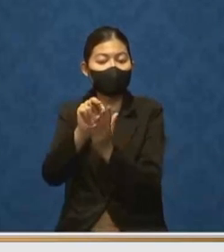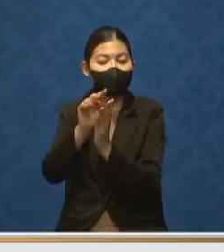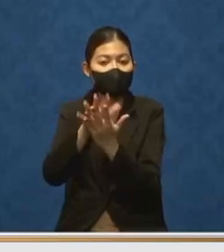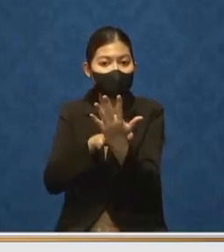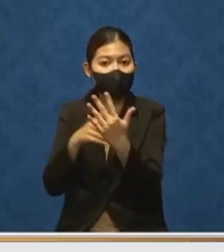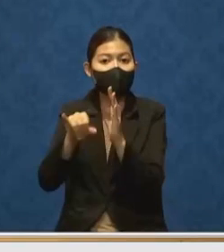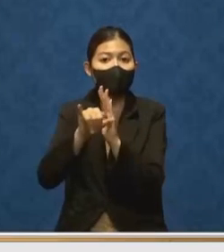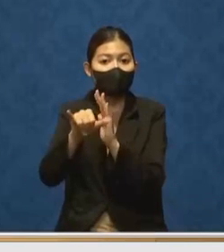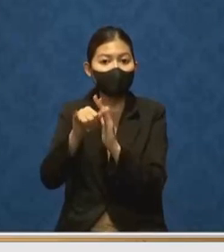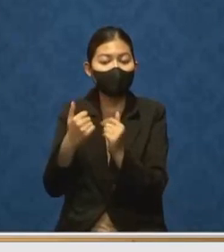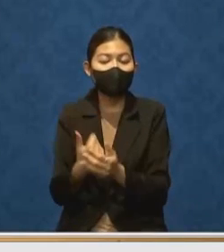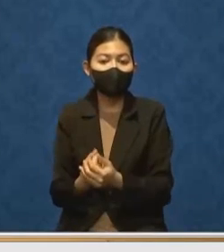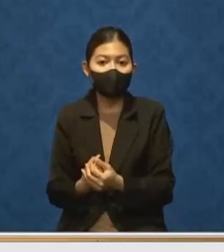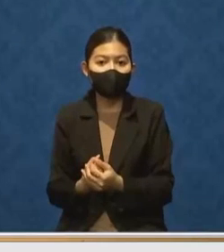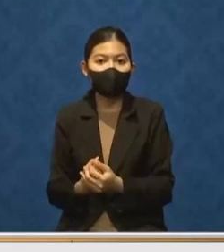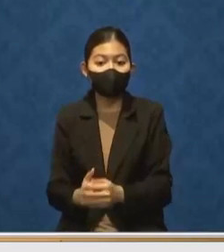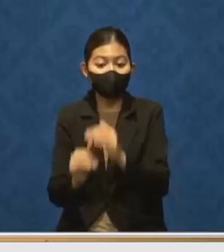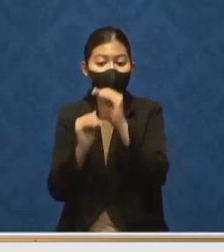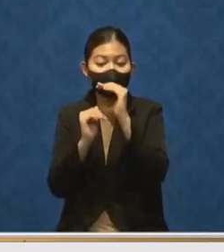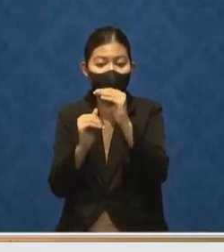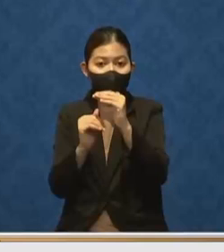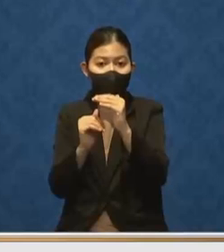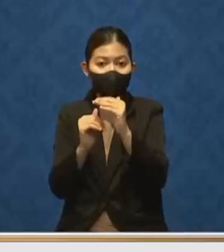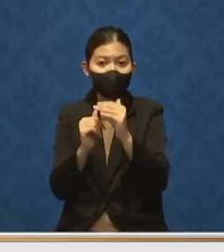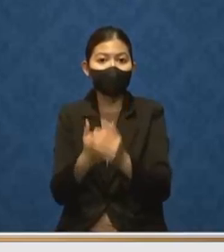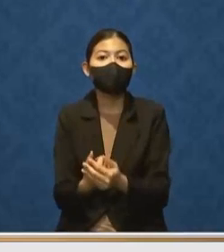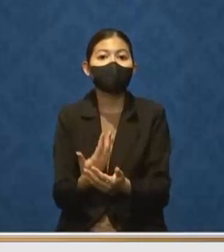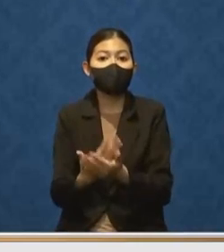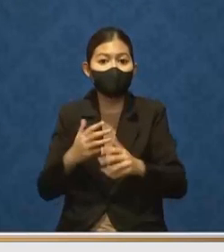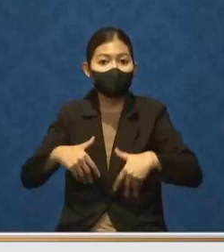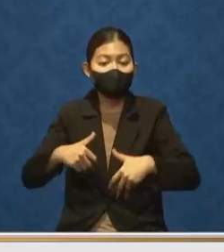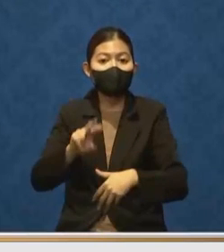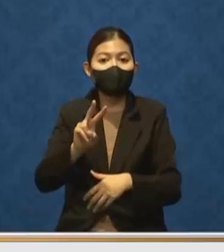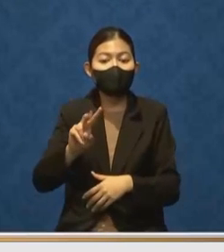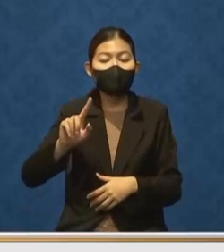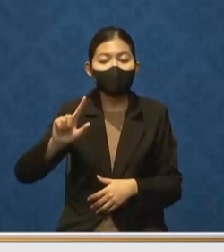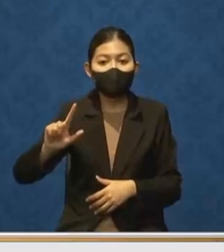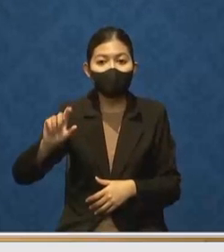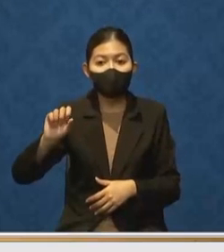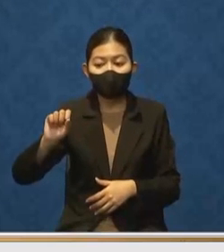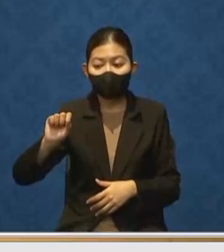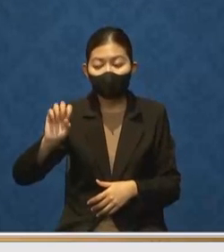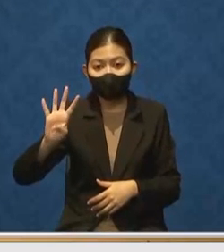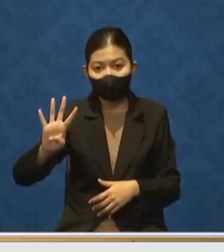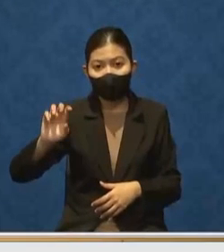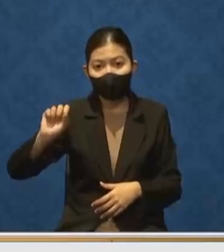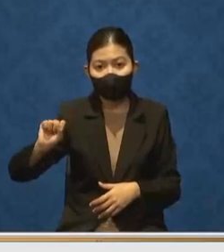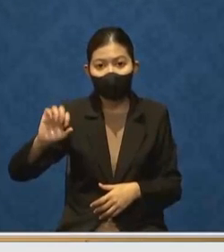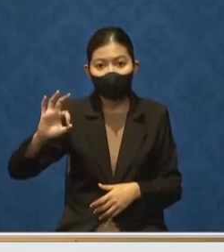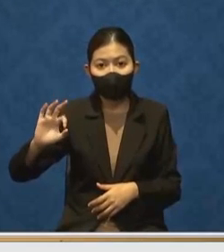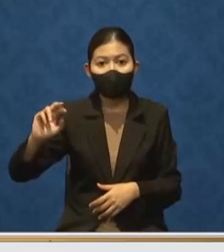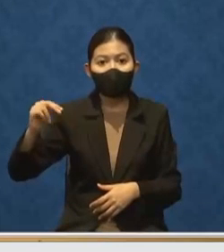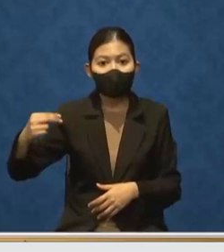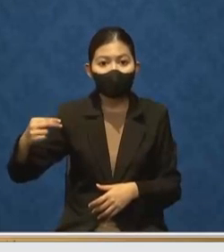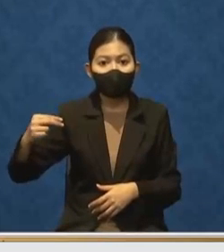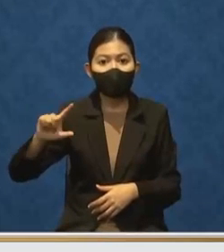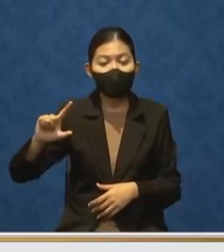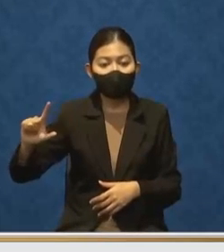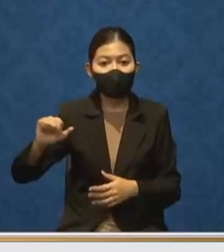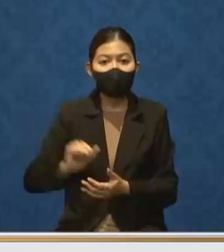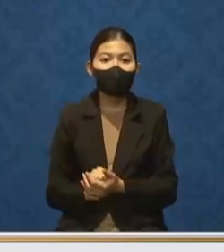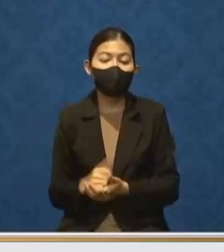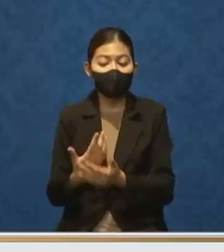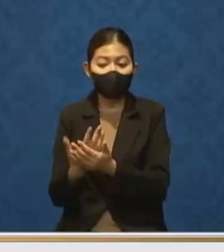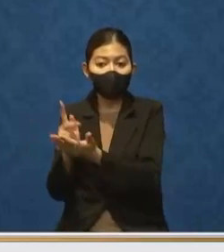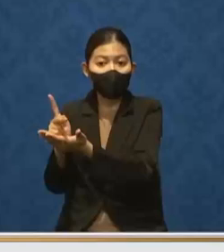ขาดดุลโดยกำหนดรายได้สุทธิจำนวน 2,490,000 ล้านบาทและเงินกู้เพื่อชดเชยการขาดดุลงบประมาณ